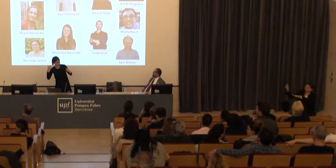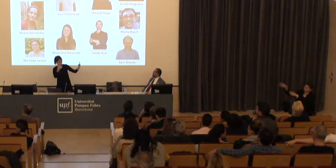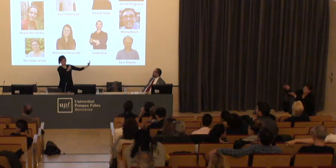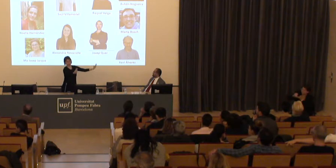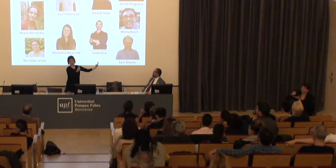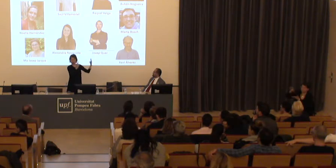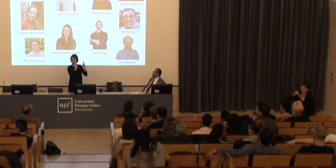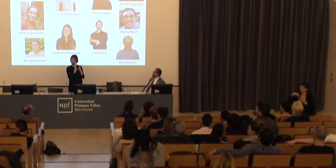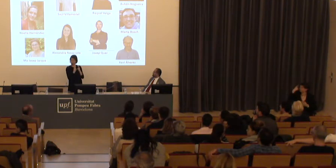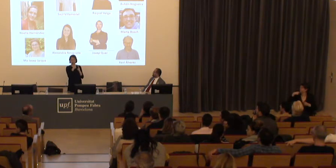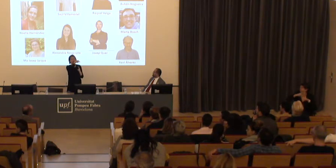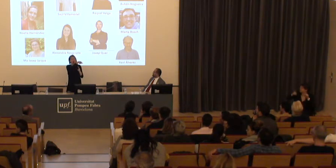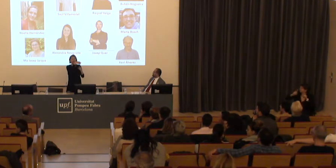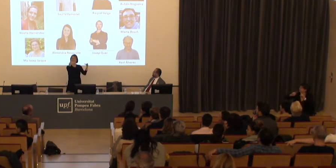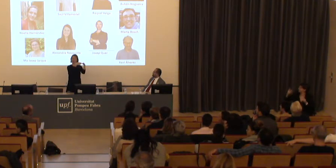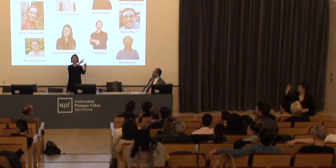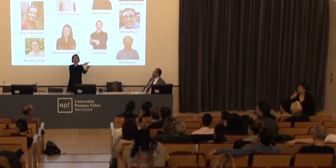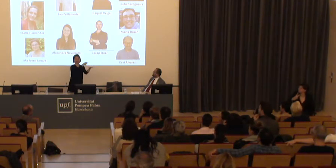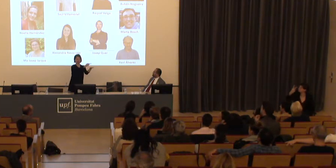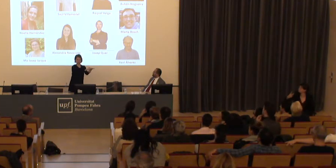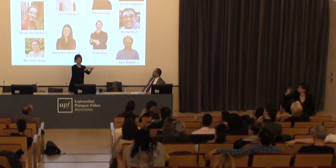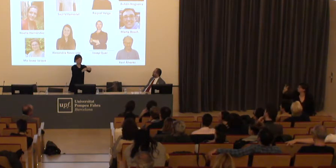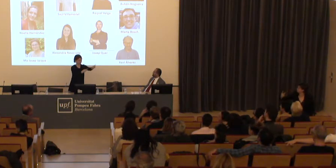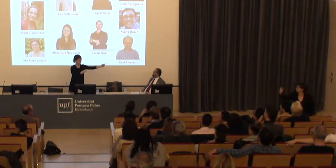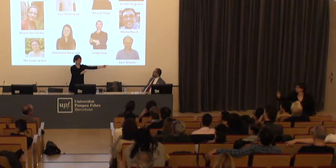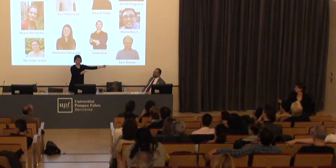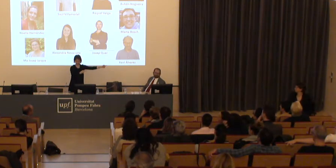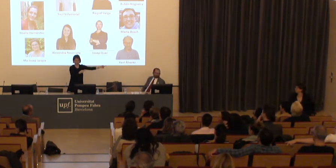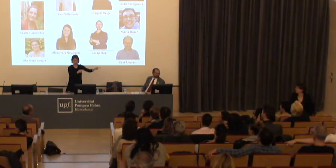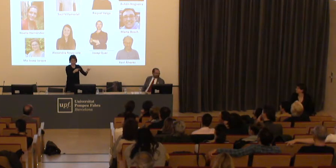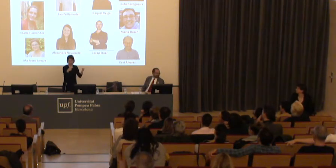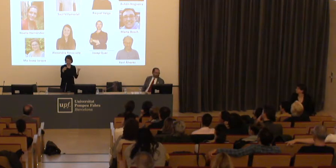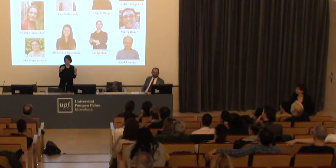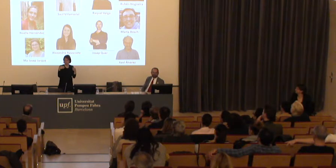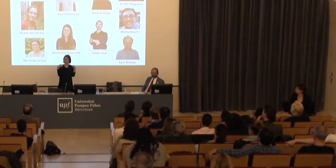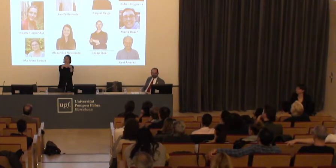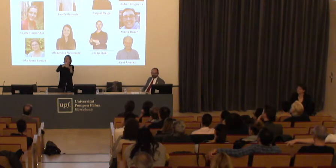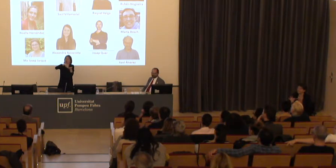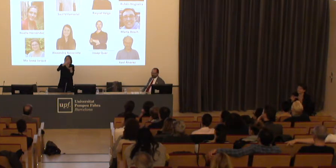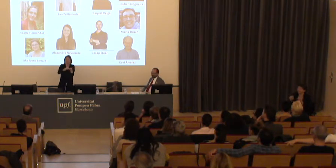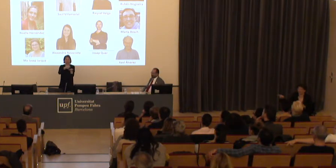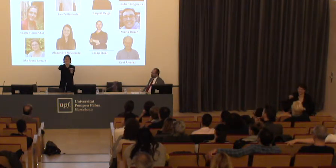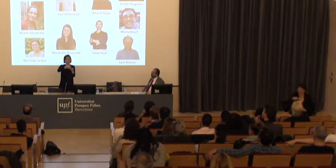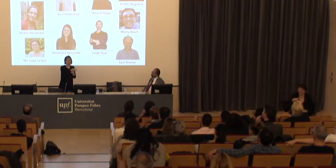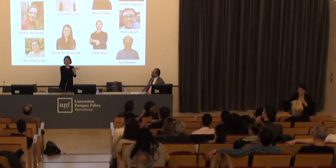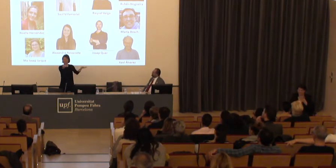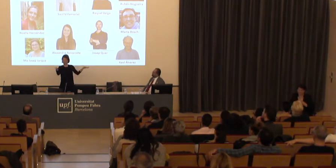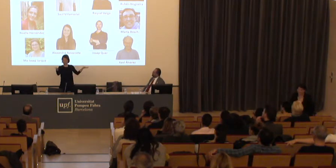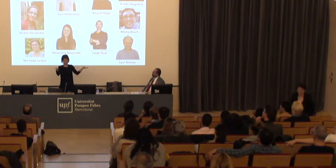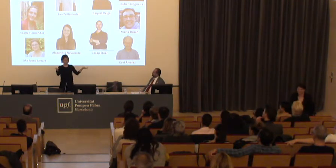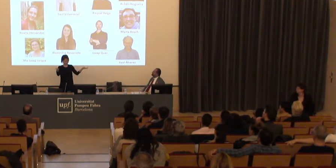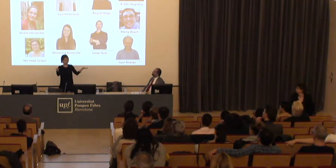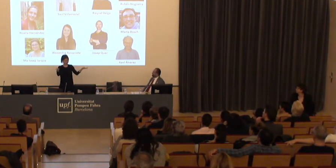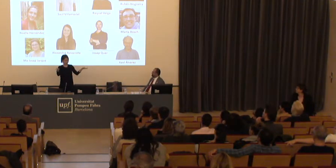i la Esther de los Santos, i l'Alessandra Navarrete i la Raquel Veiga com a professores convidades, són les quatre persones que estan